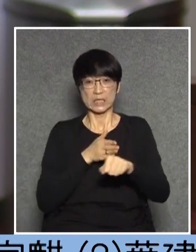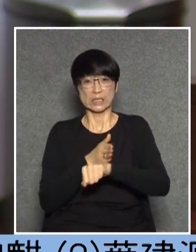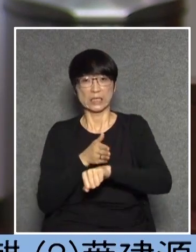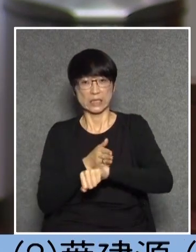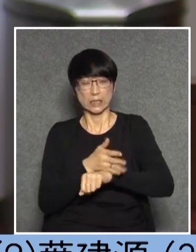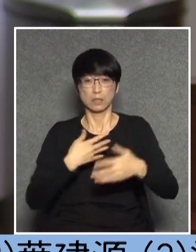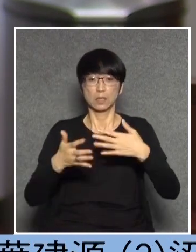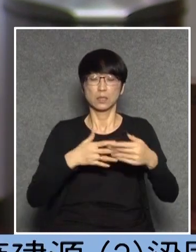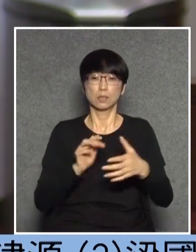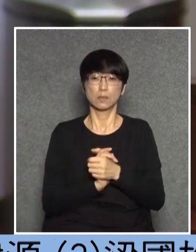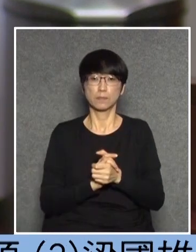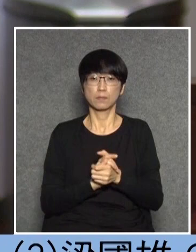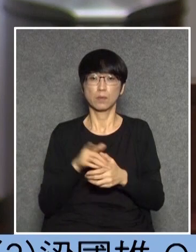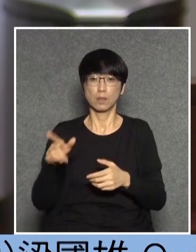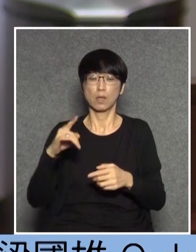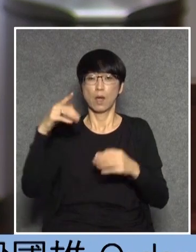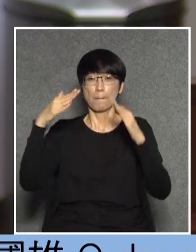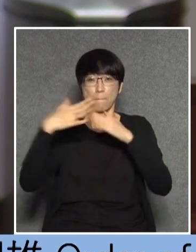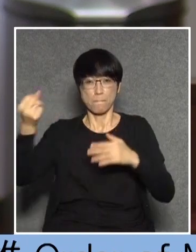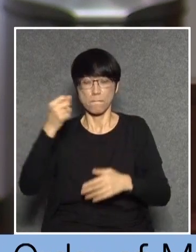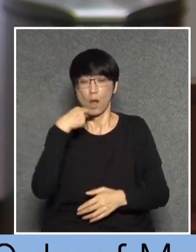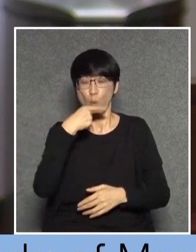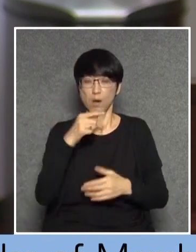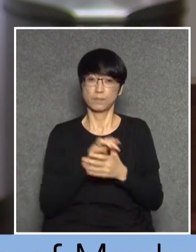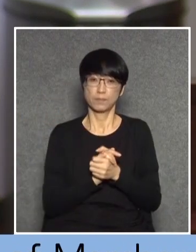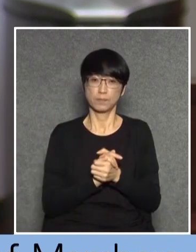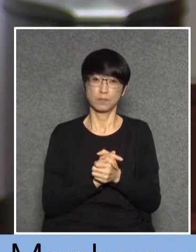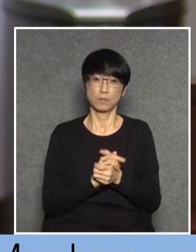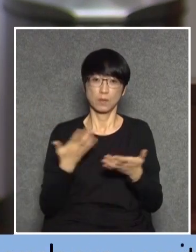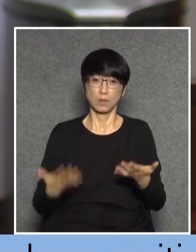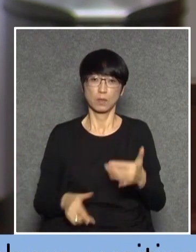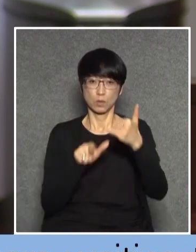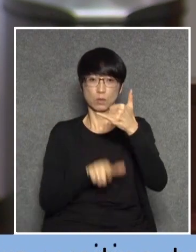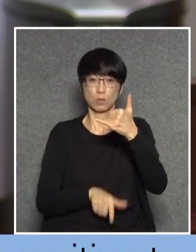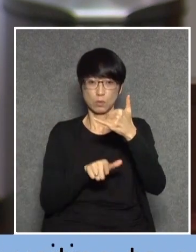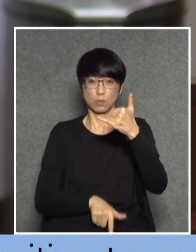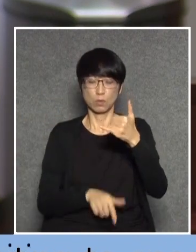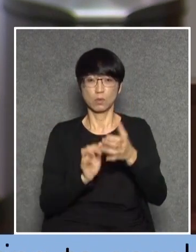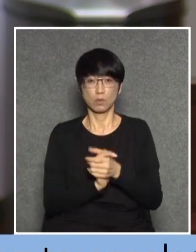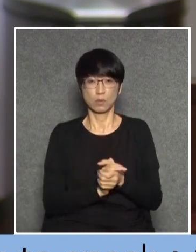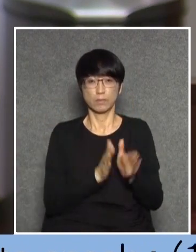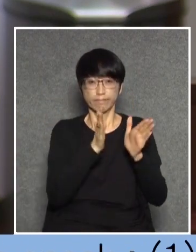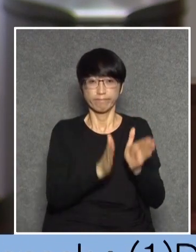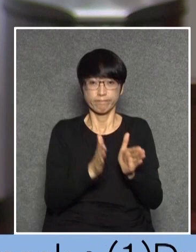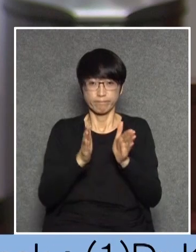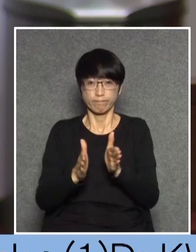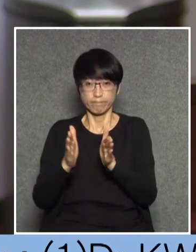的時候，民航處又改口，他說呢本年6月就開始分階段啟